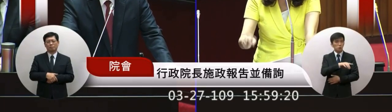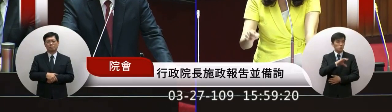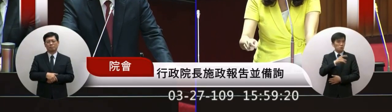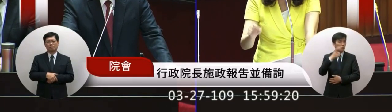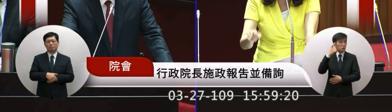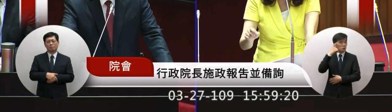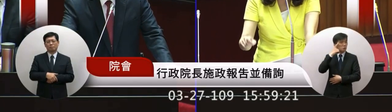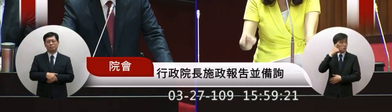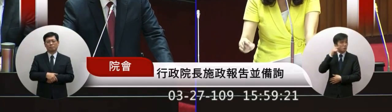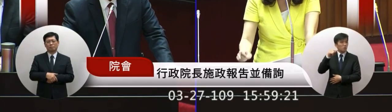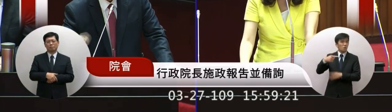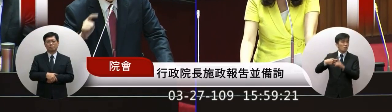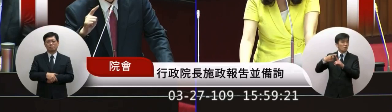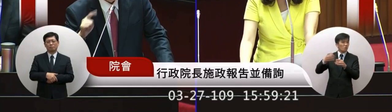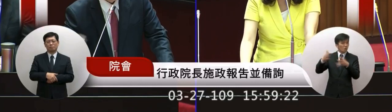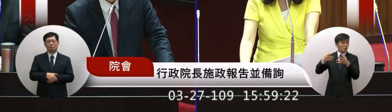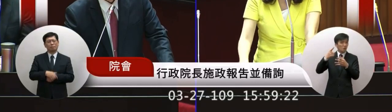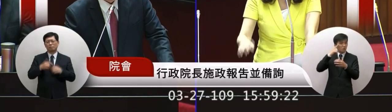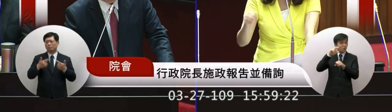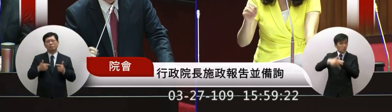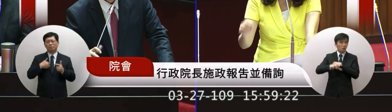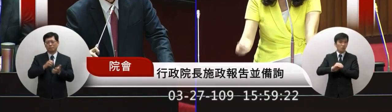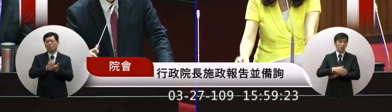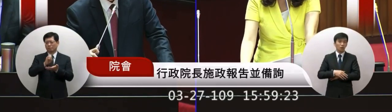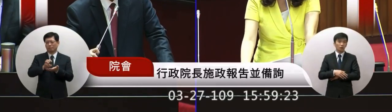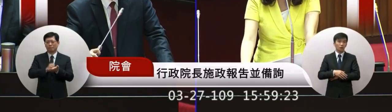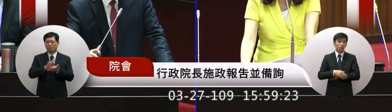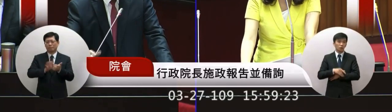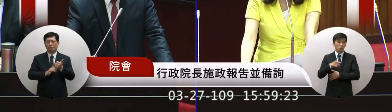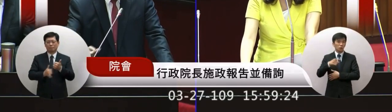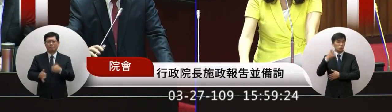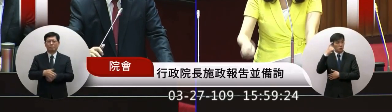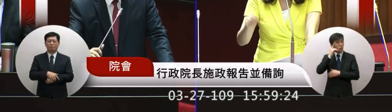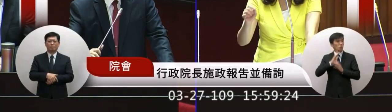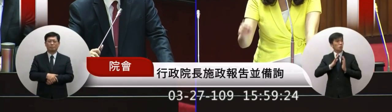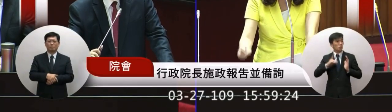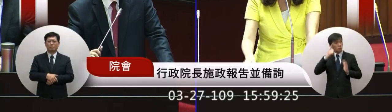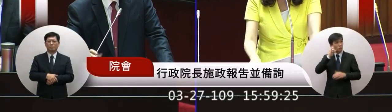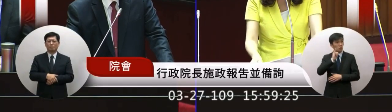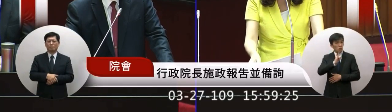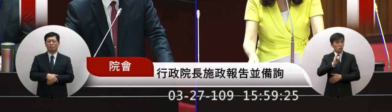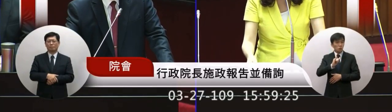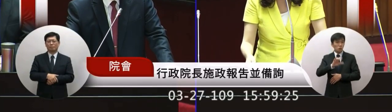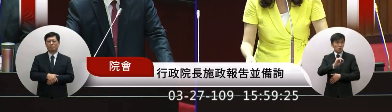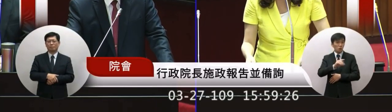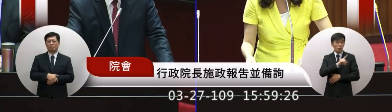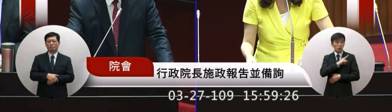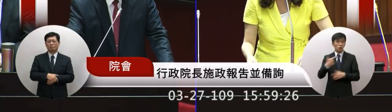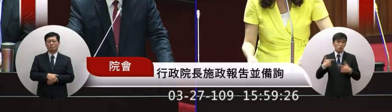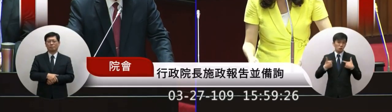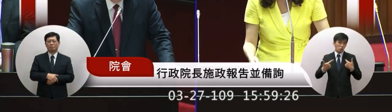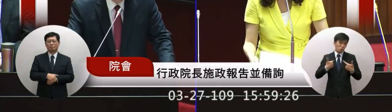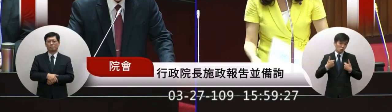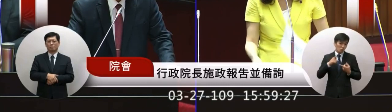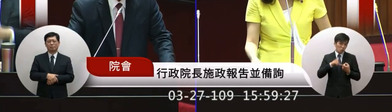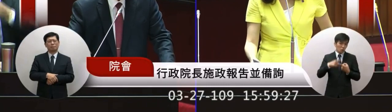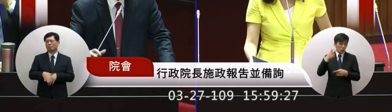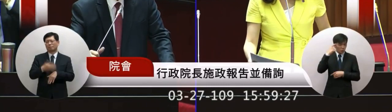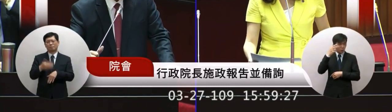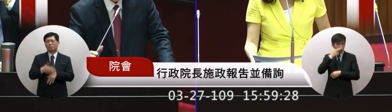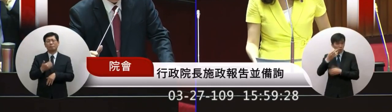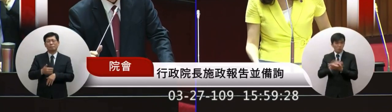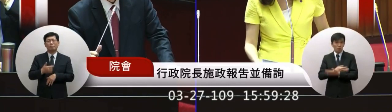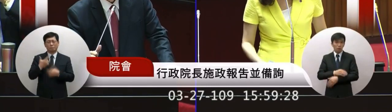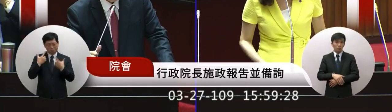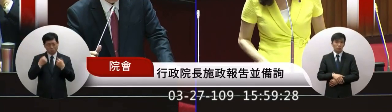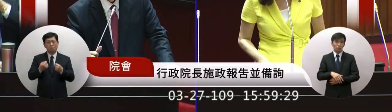低估了疫情对经济的冲击？会不会太过乐观？会不会太自我感觉良好？危机意识不足。 我